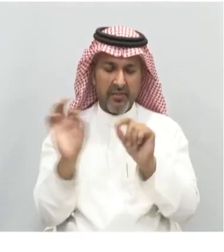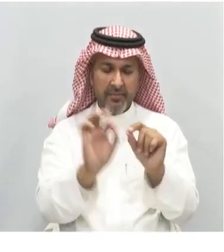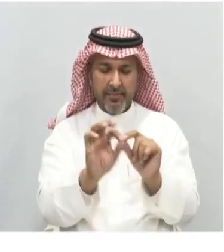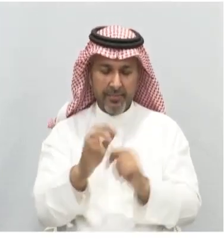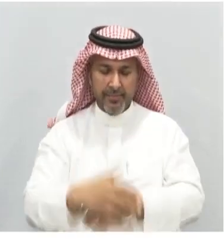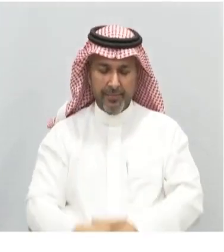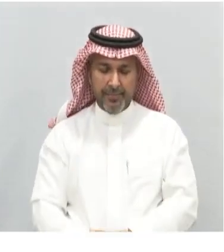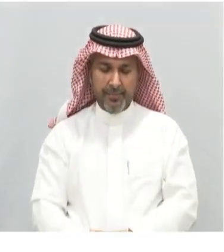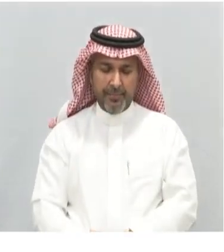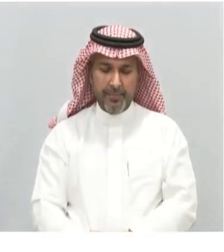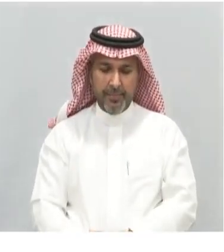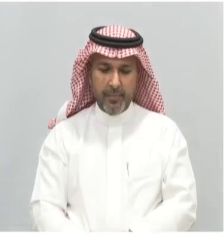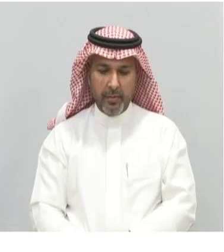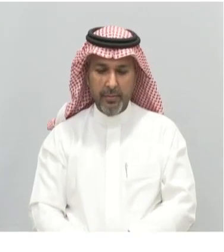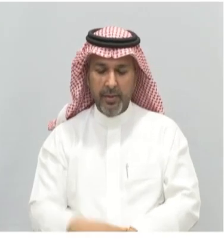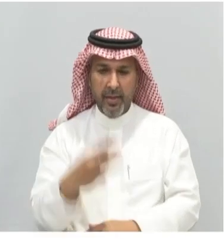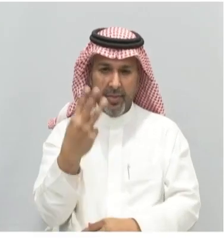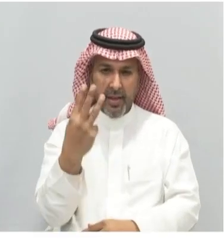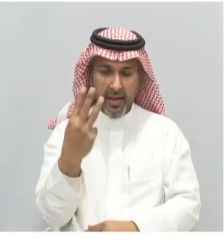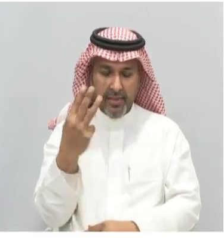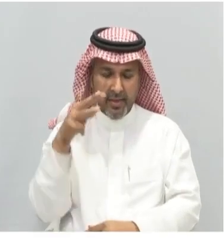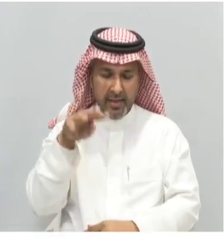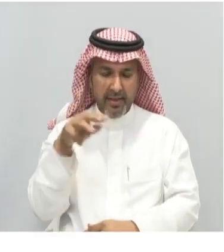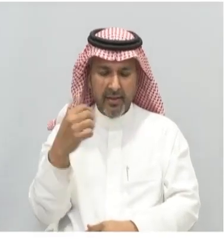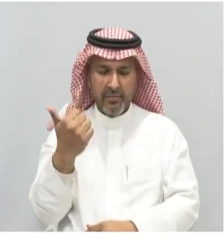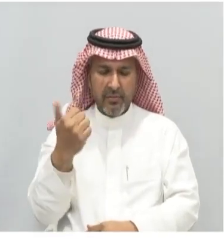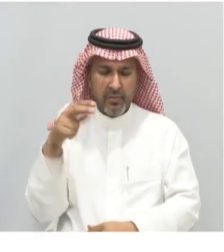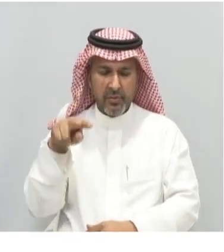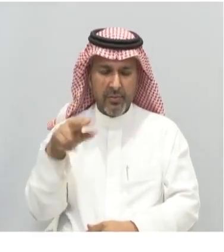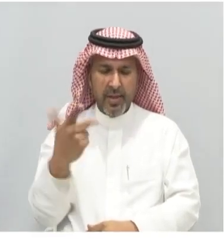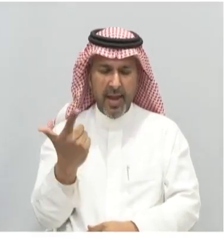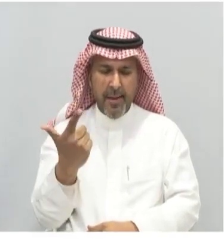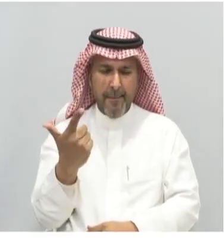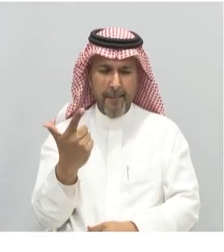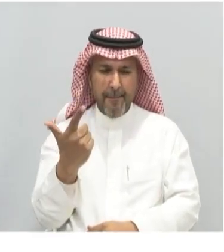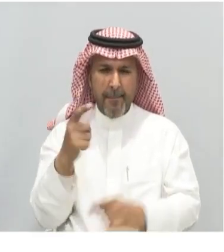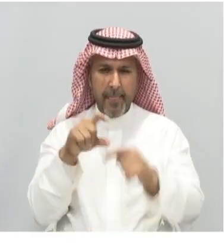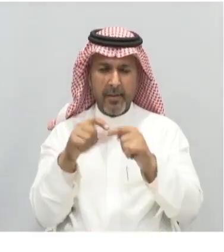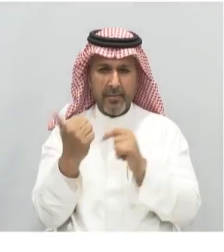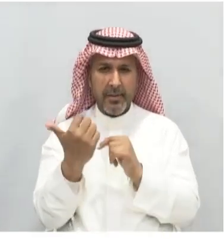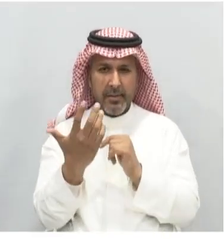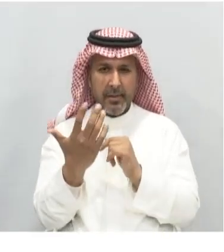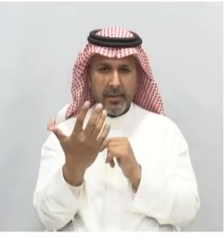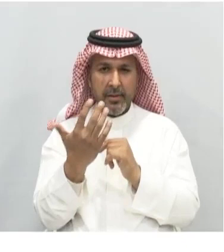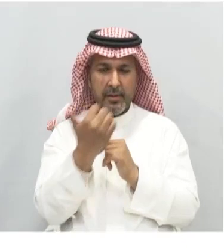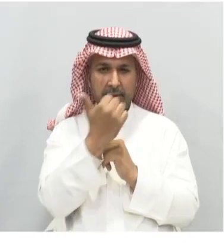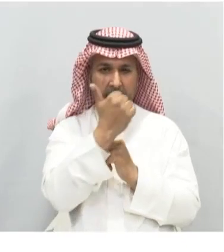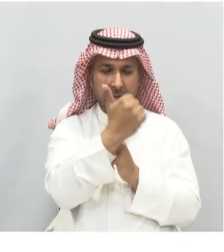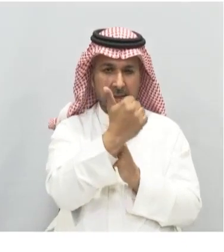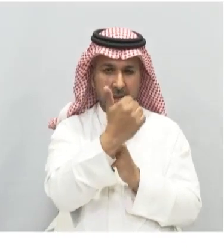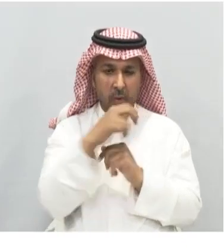طيب يا ابطال 3600 تق 6 ما رايكم كم سيكون الناتج سيكون الناتج